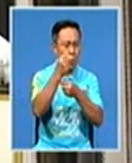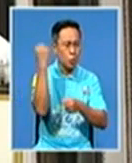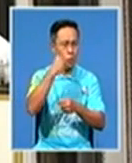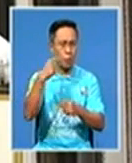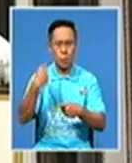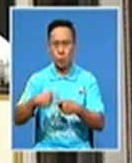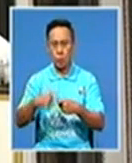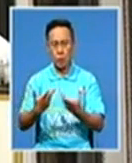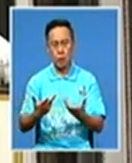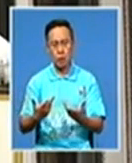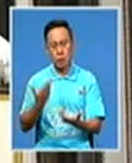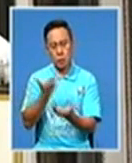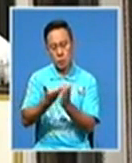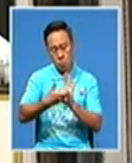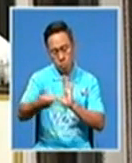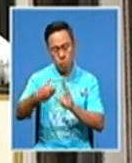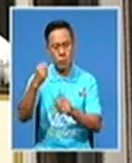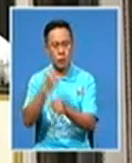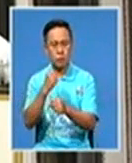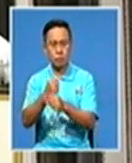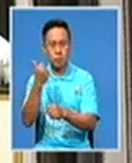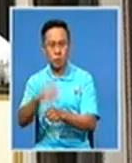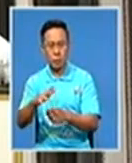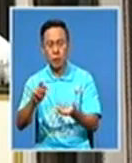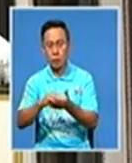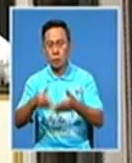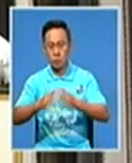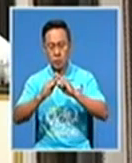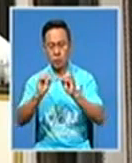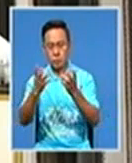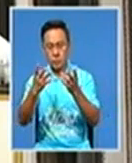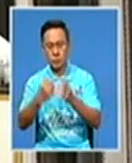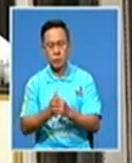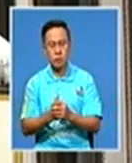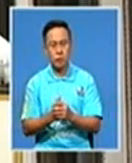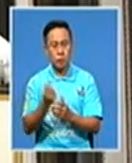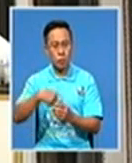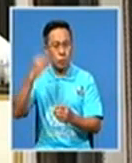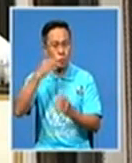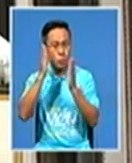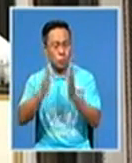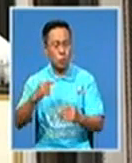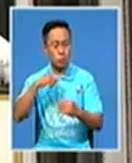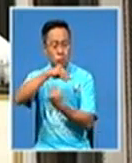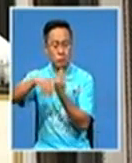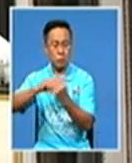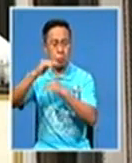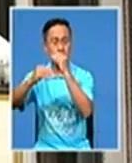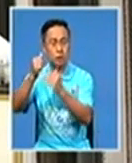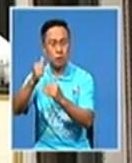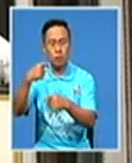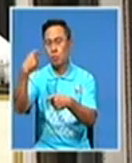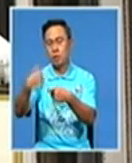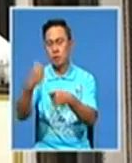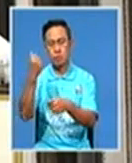ได้งบมันก็ไม่ออกนะครับงานก็ไม่เกิดการก่อสร้างก็ไม่มีแล้วทุกคนบอกว่าเศรษฐกิจต้องดีขึ้นมันดีไม่ได้แน่น